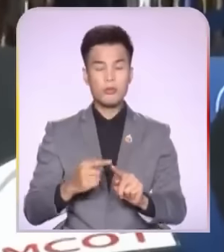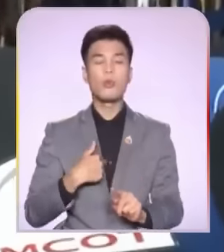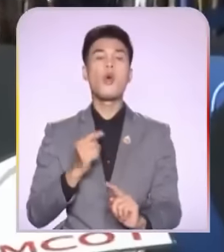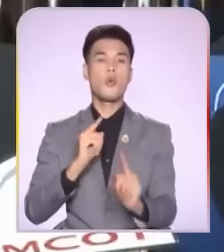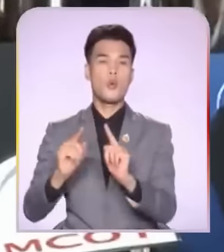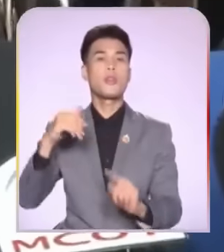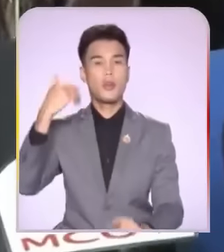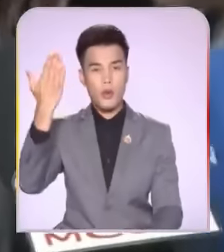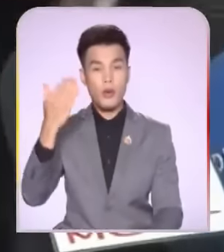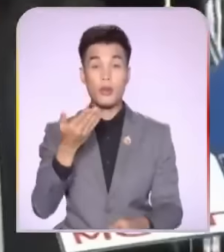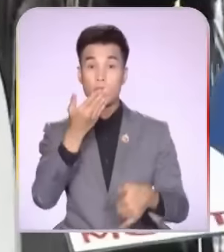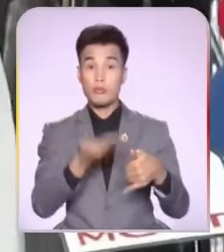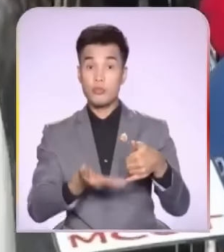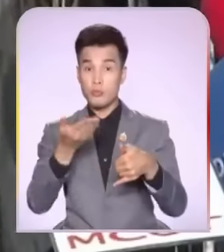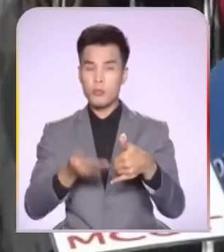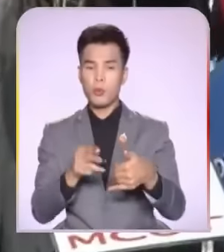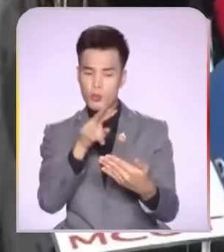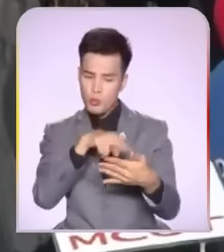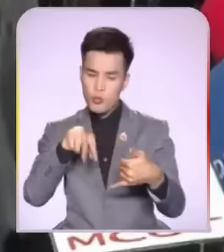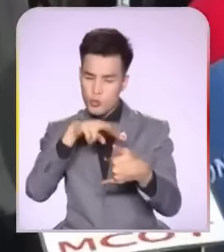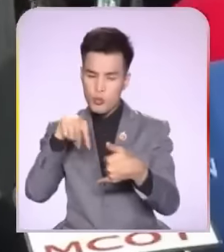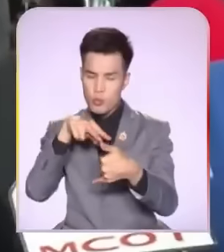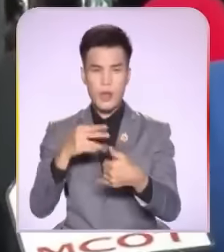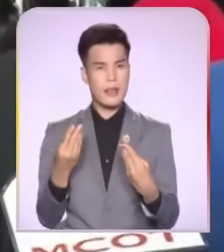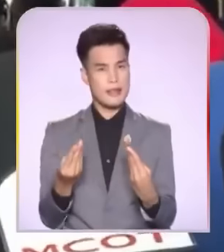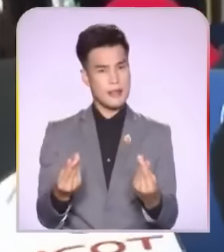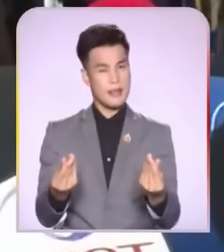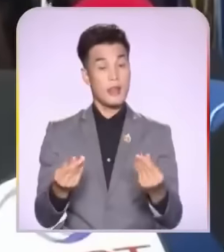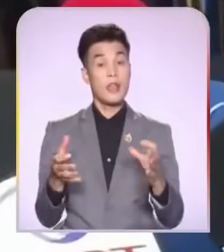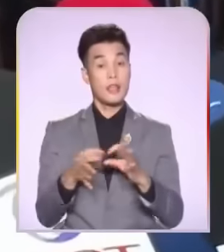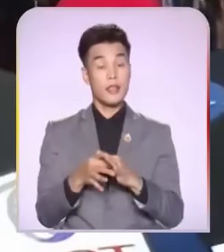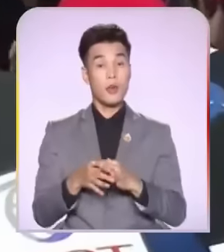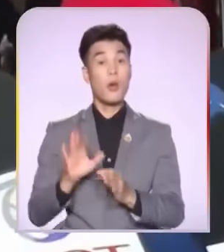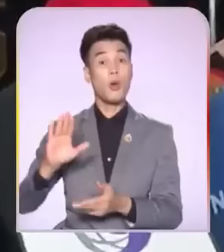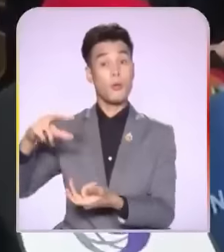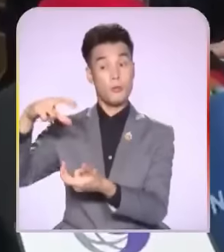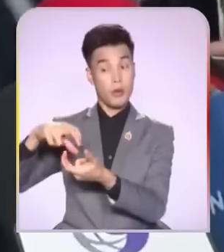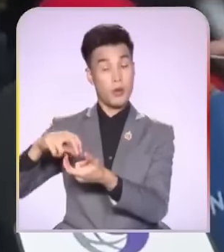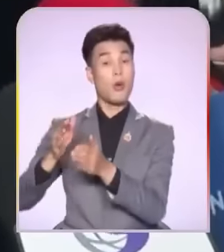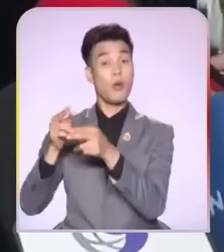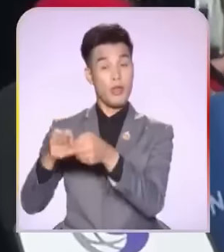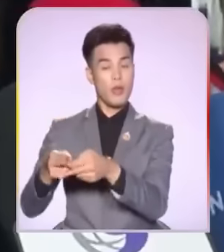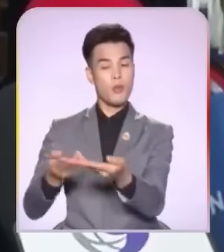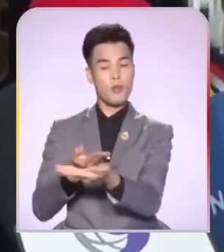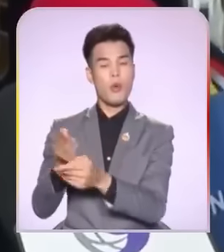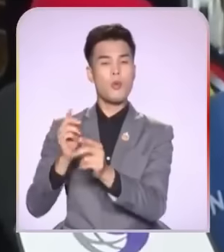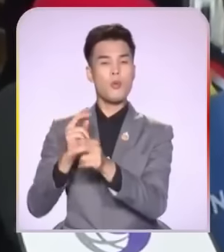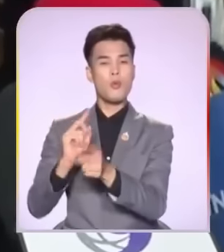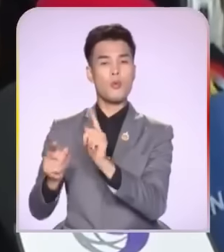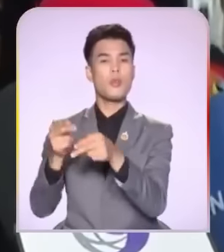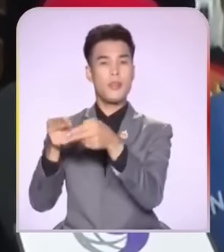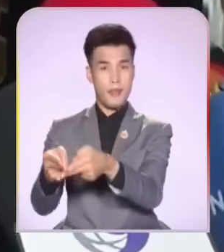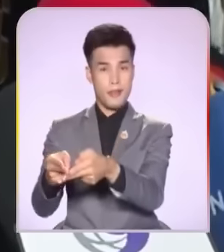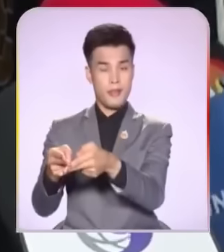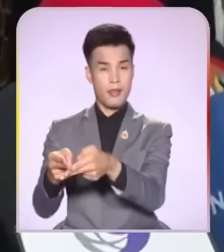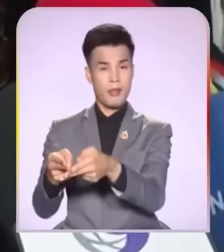วมก่อนแล้วก็เรื่องของคุณสมบัตินะฮะจะต้องเช็คแล้วเช็คอีกนะครับในส่วนเรื่องของพรรคพลังประชารัฐก็ให้ทางพรรคเขาเนี่ยไปเคลียร์กันเองดีกว่